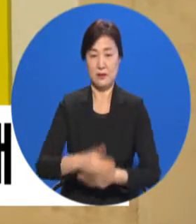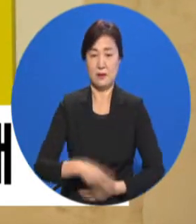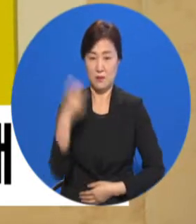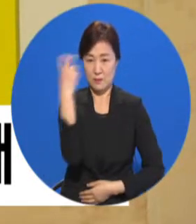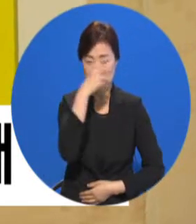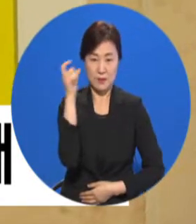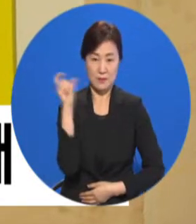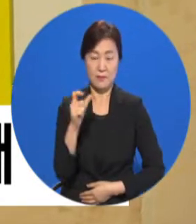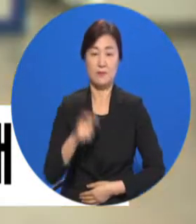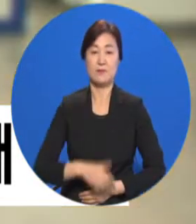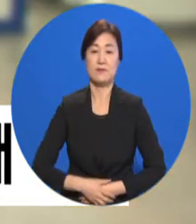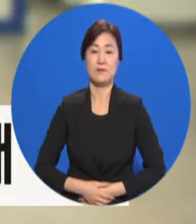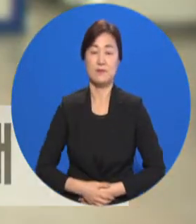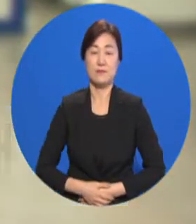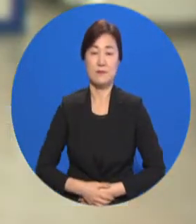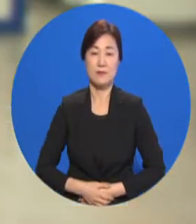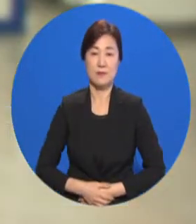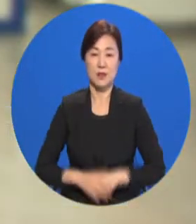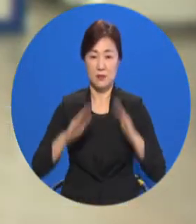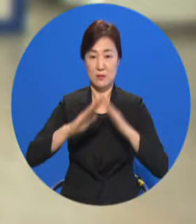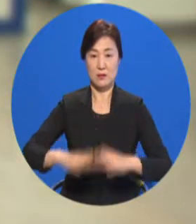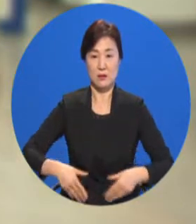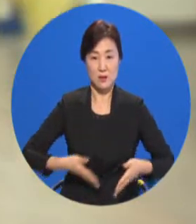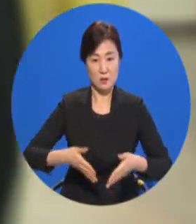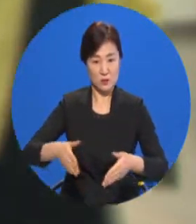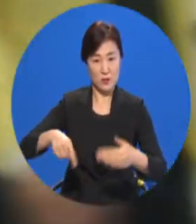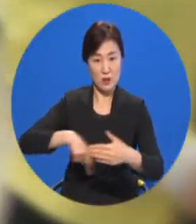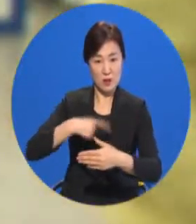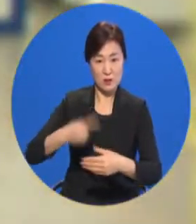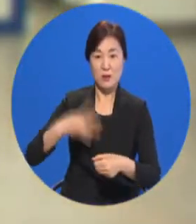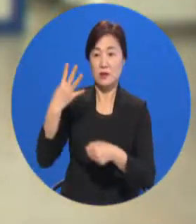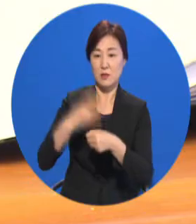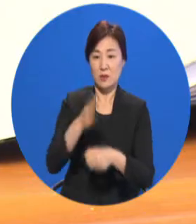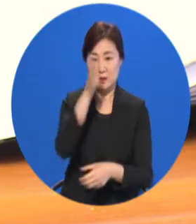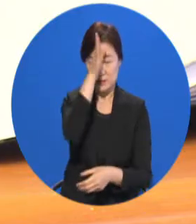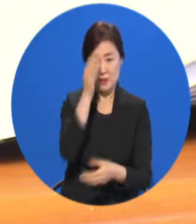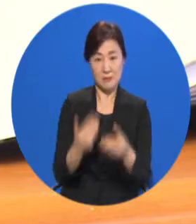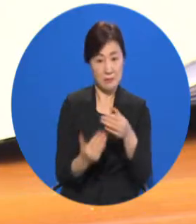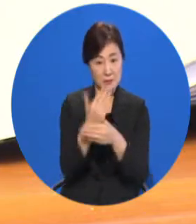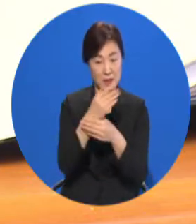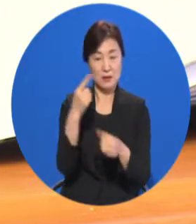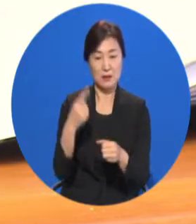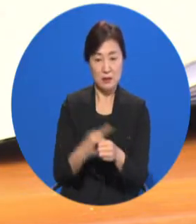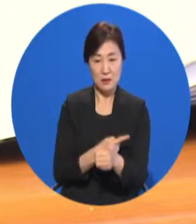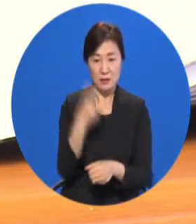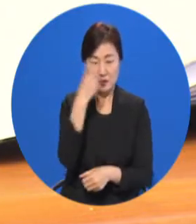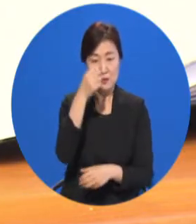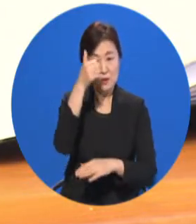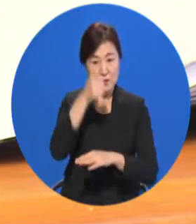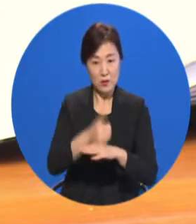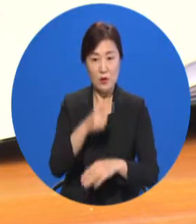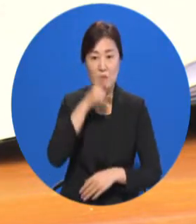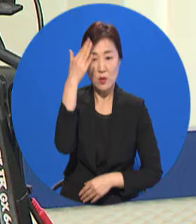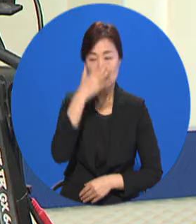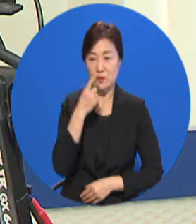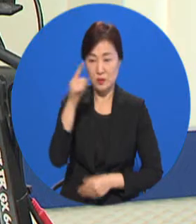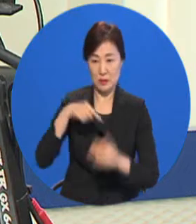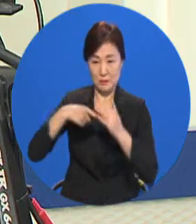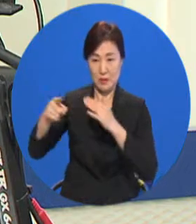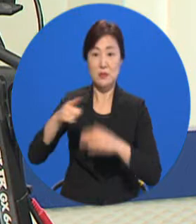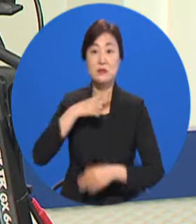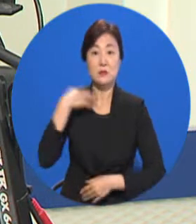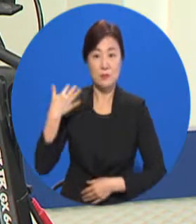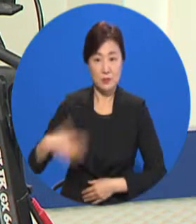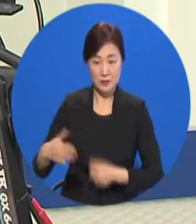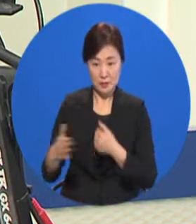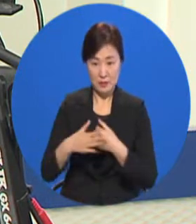강화하고 있습니다. 전라남도는 도내 네 번째 확진자의 경우 조사 결과 여수와 순천을 방문한 사실이 없다며 질병